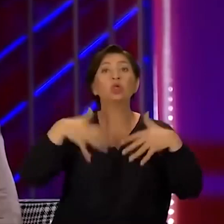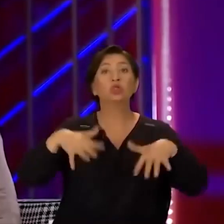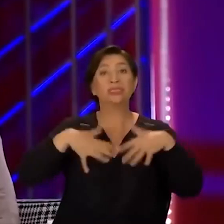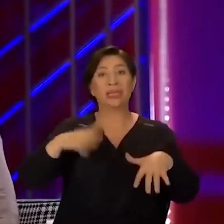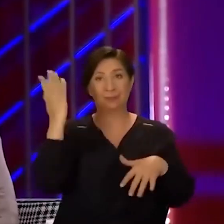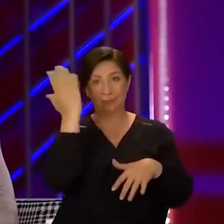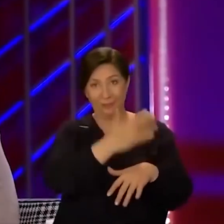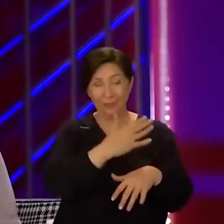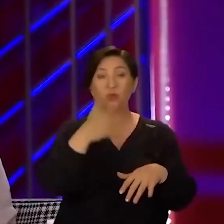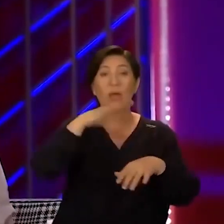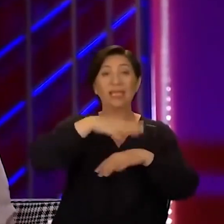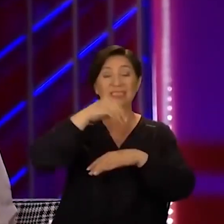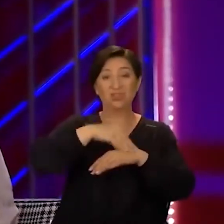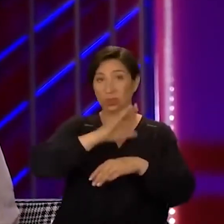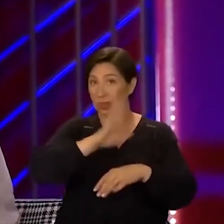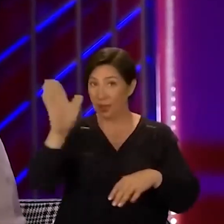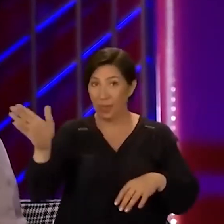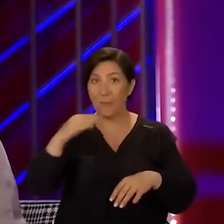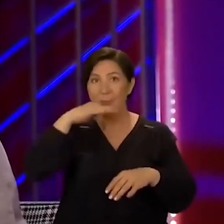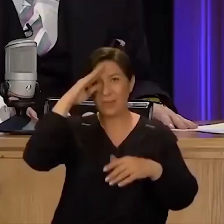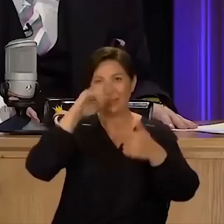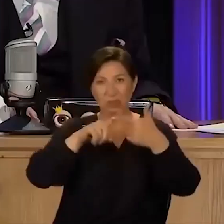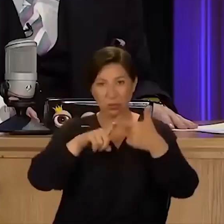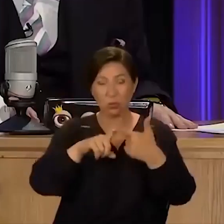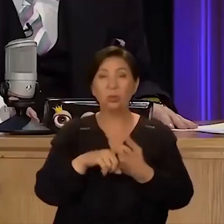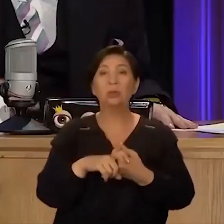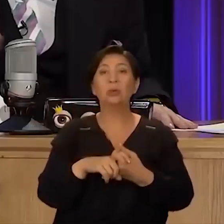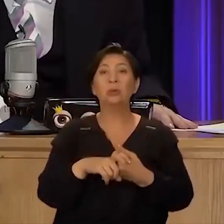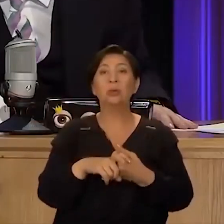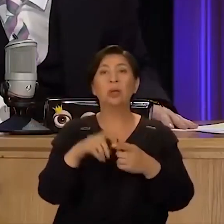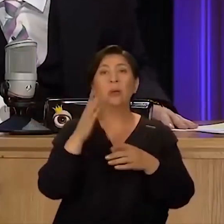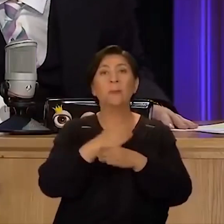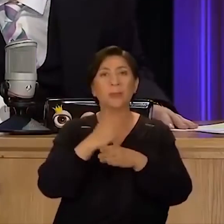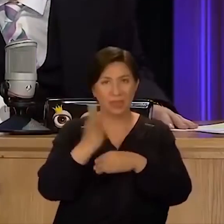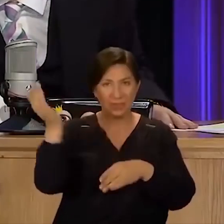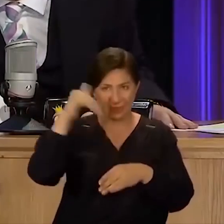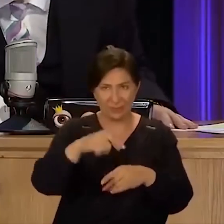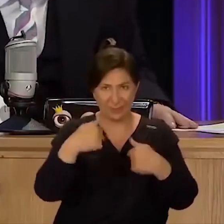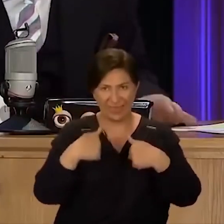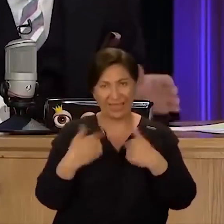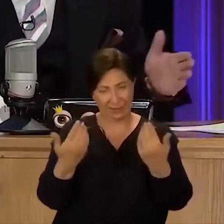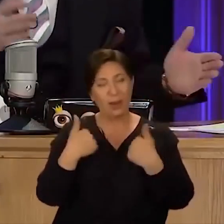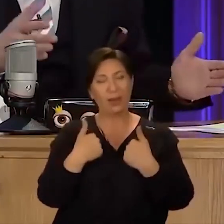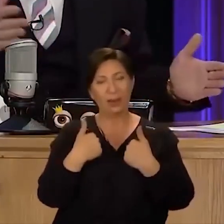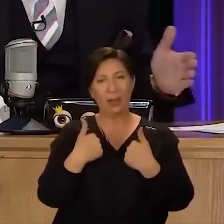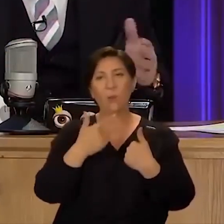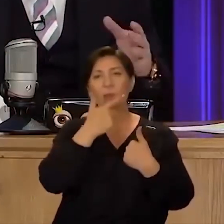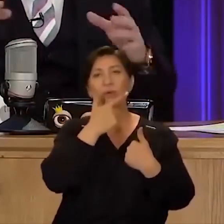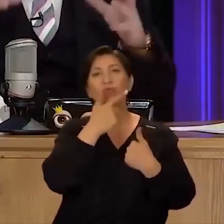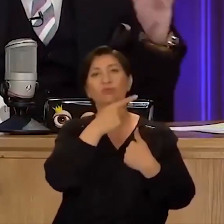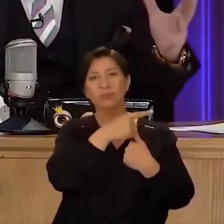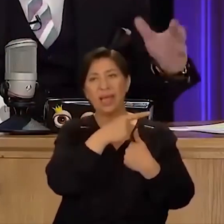Gürcistan'a gidiyoruz Ondan sonra İsviçre'ye abi bayramın 2. günü memleketi uğrarsam bana gel